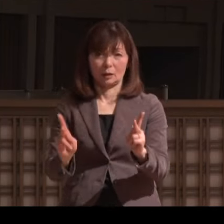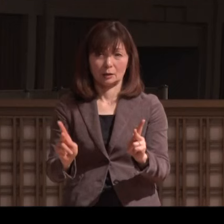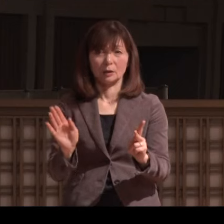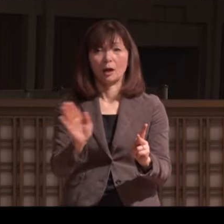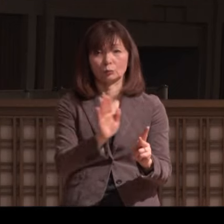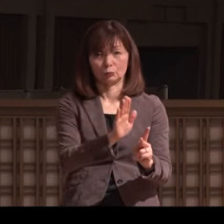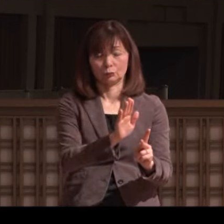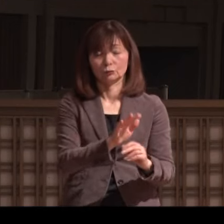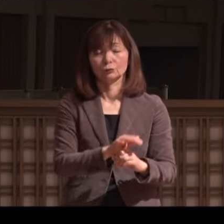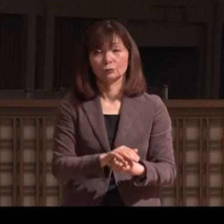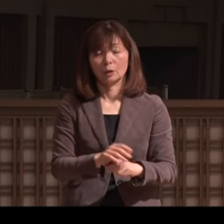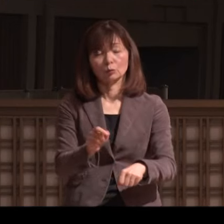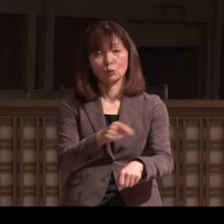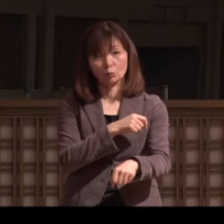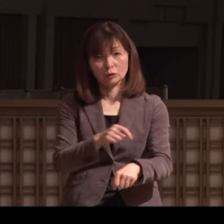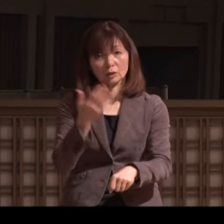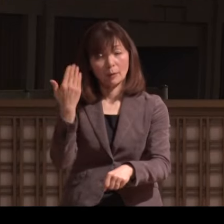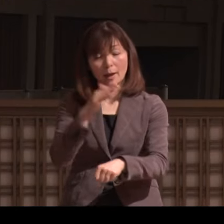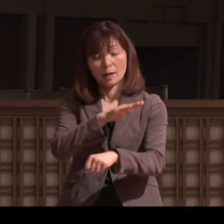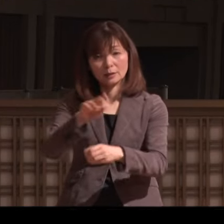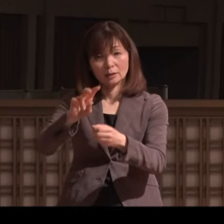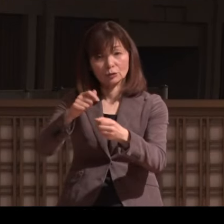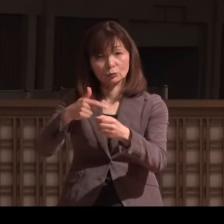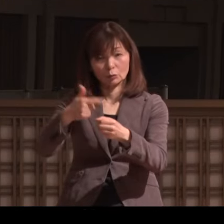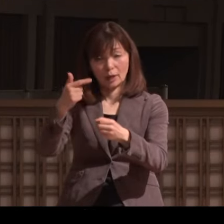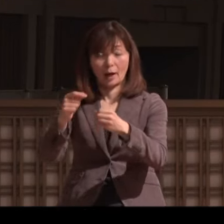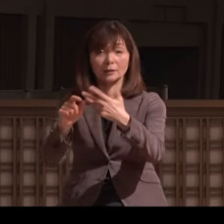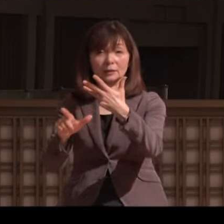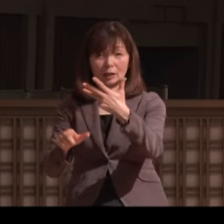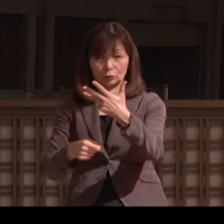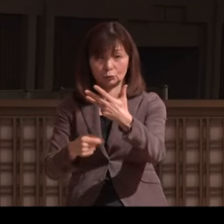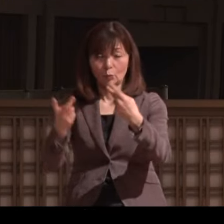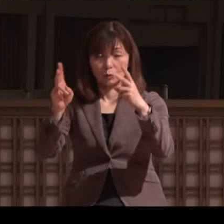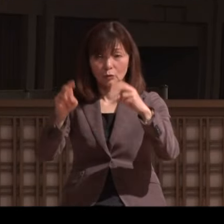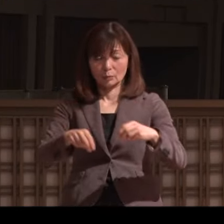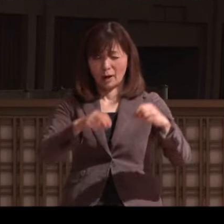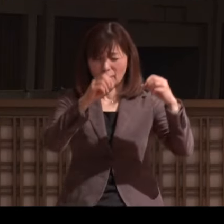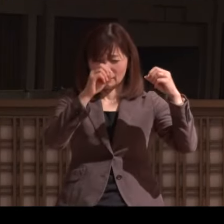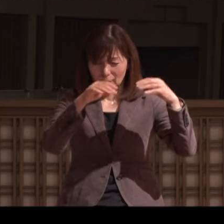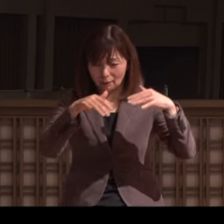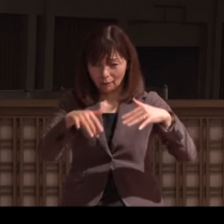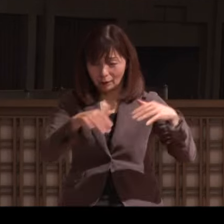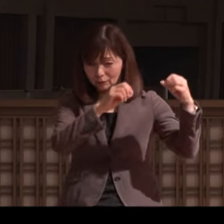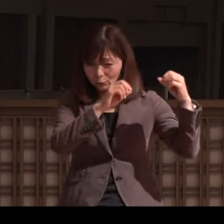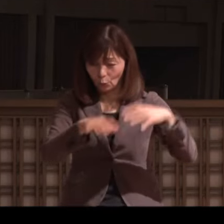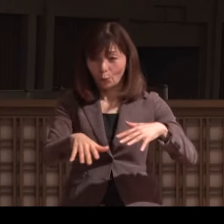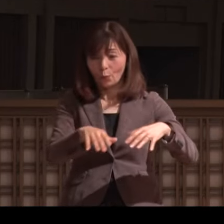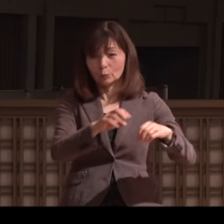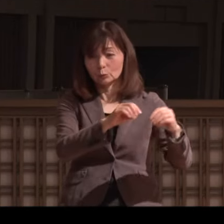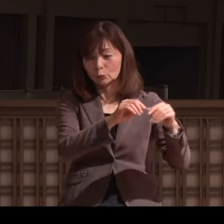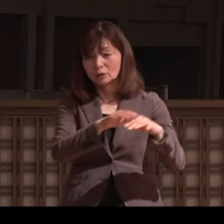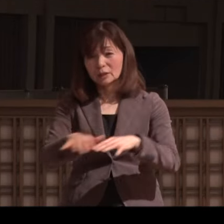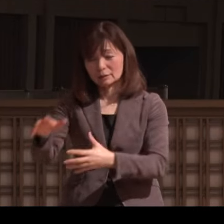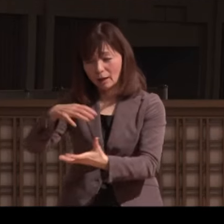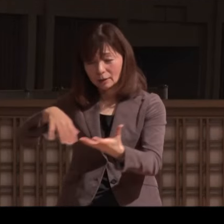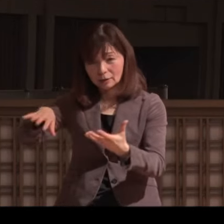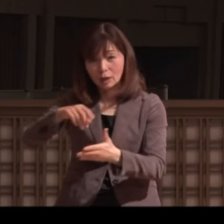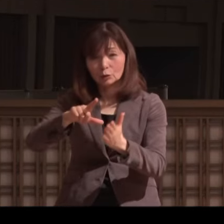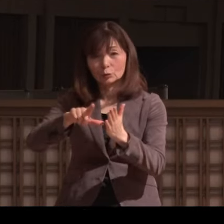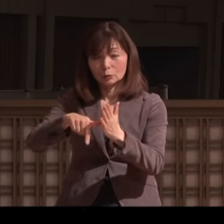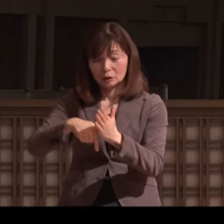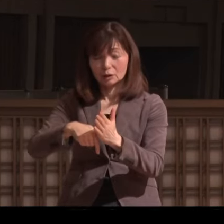が特に平成26年8月の広島豪雨土砂災害においては一時孤立する